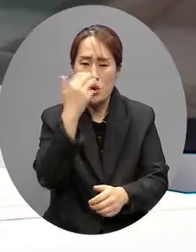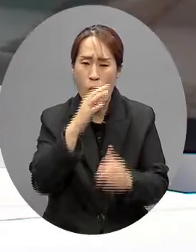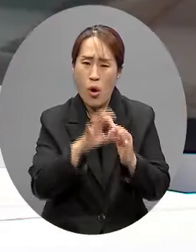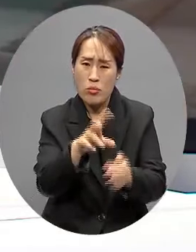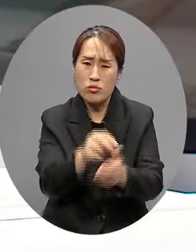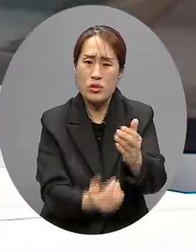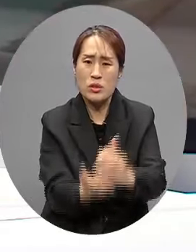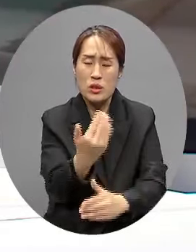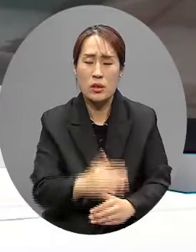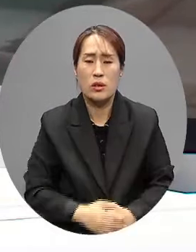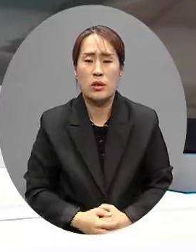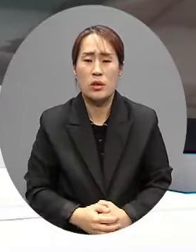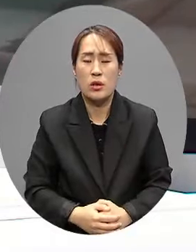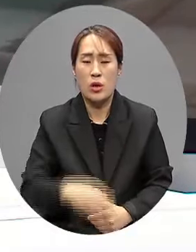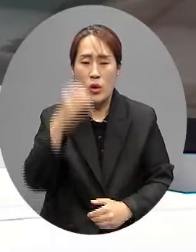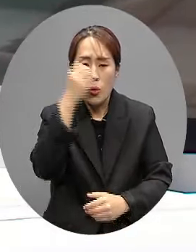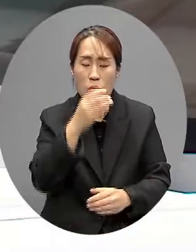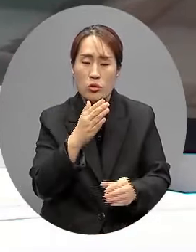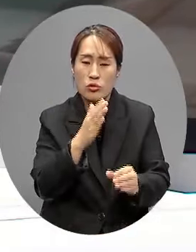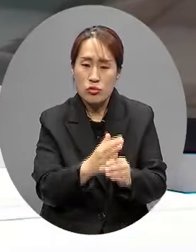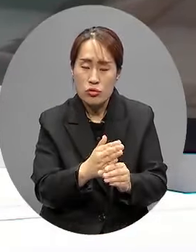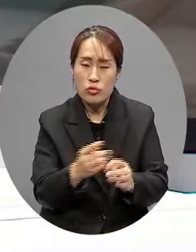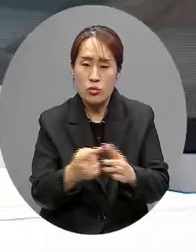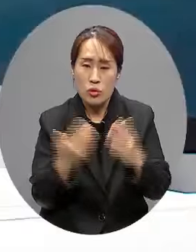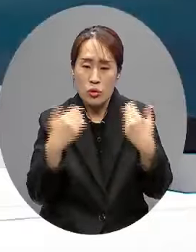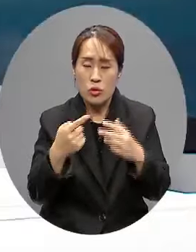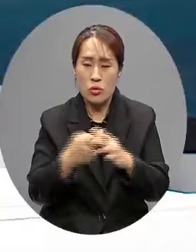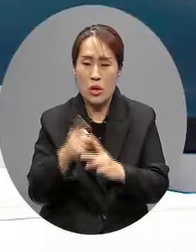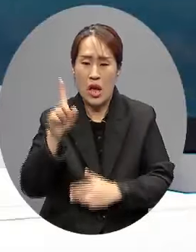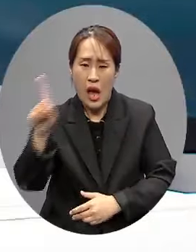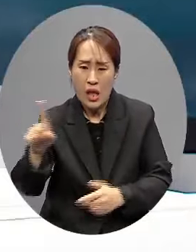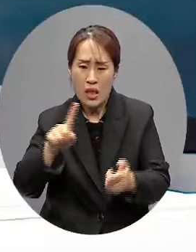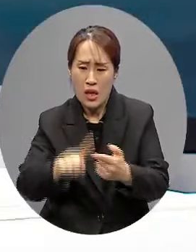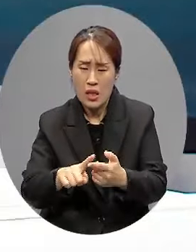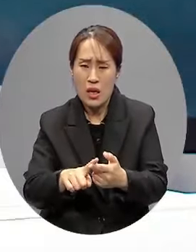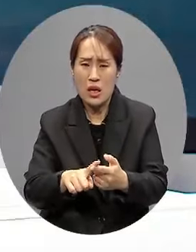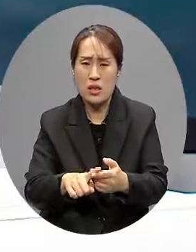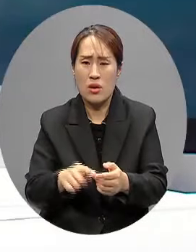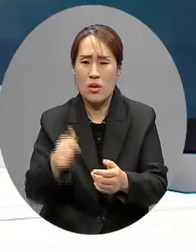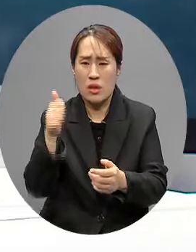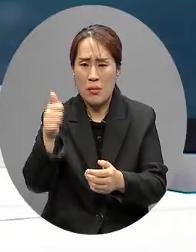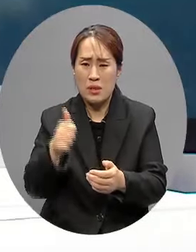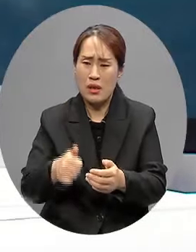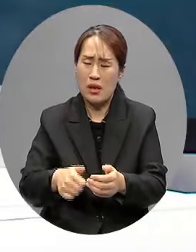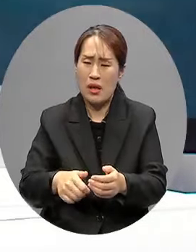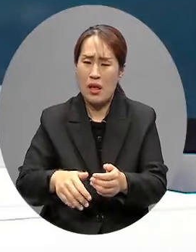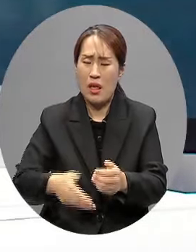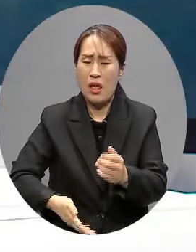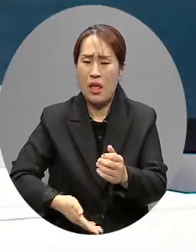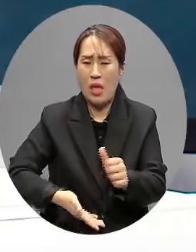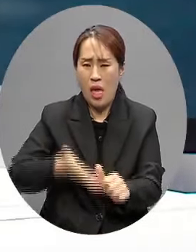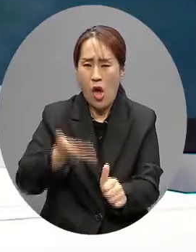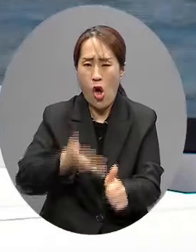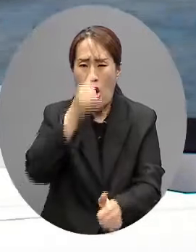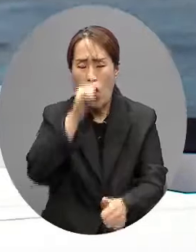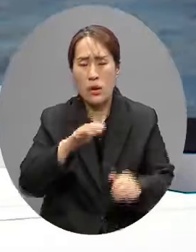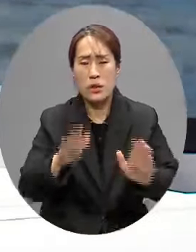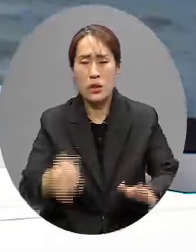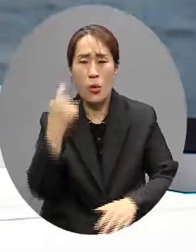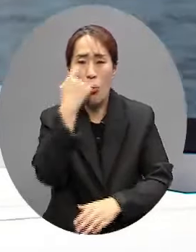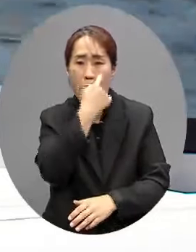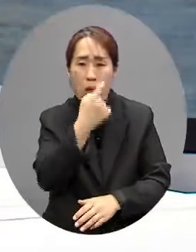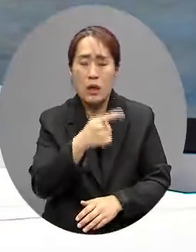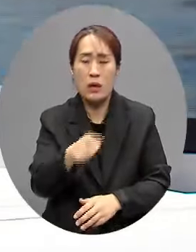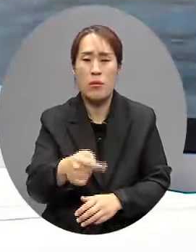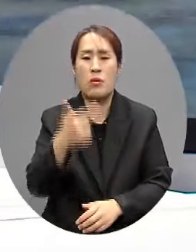중학생 초등학생들이 더 어린 초등학생 한 명을 상대로 성폭력을 저질렀다는 내용인데요 현재까지 확인된